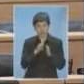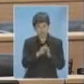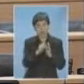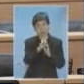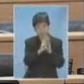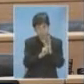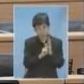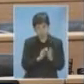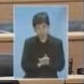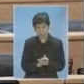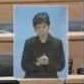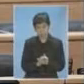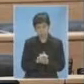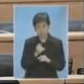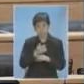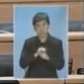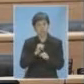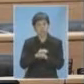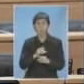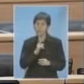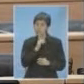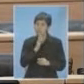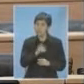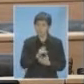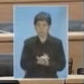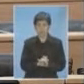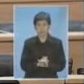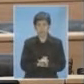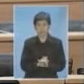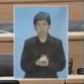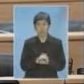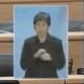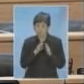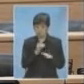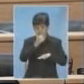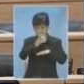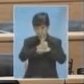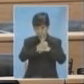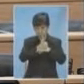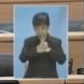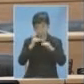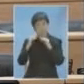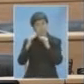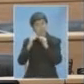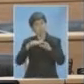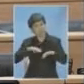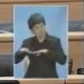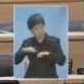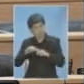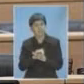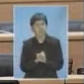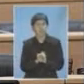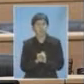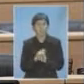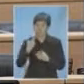ติบัญญัติไม่ใช่ประมุขประเทศนะครับผมพูดไม่ผิดนะฮะประมุขฝ่ายนิติบัญญัติเนี่ยเท่าเทียมกับประมุขฝ่ายบริหารประ